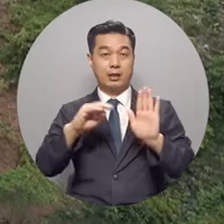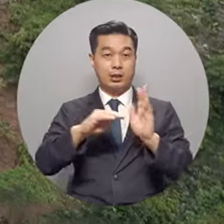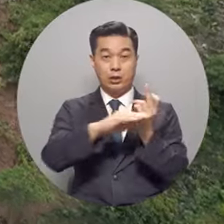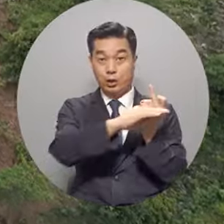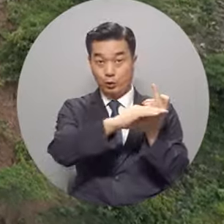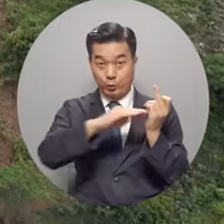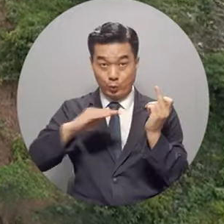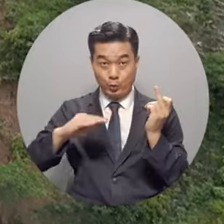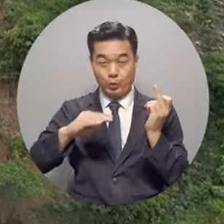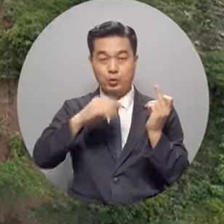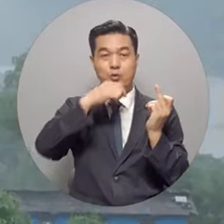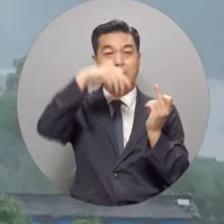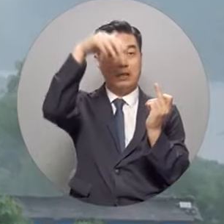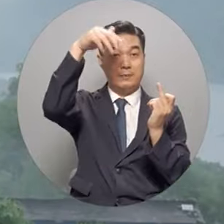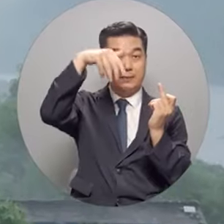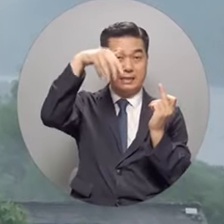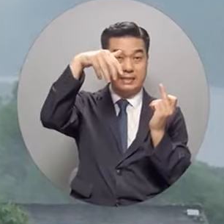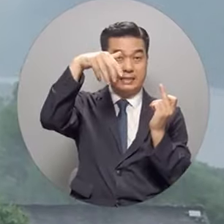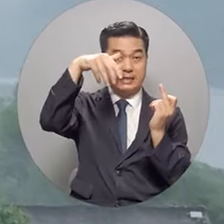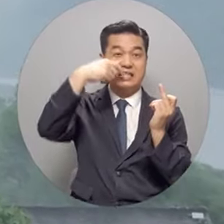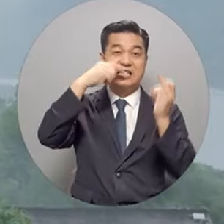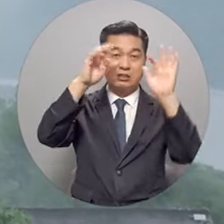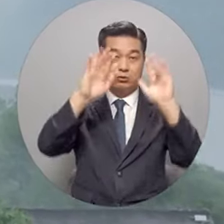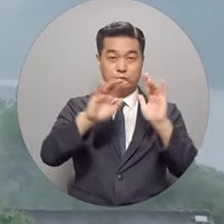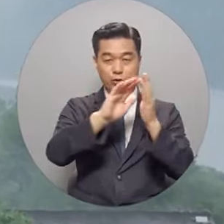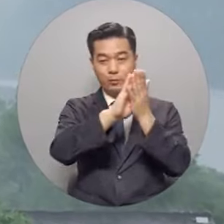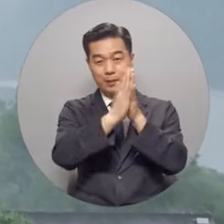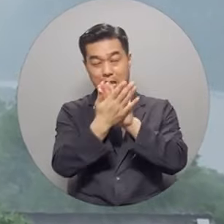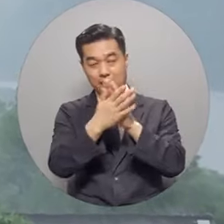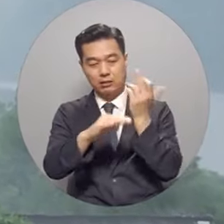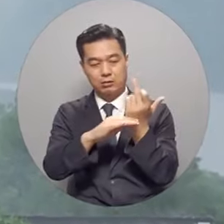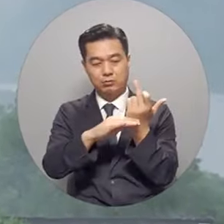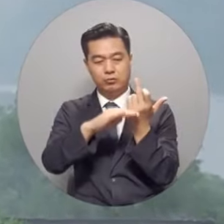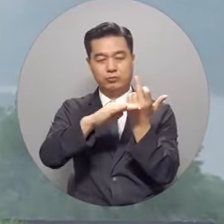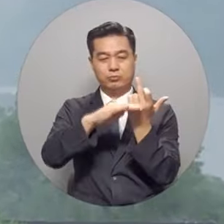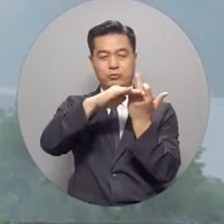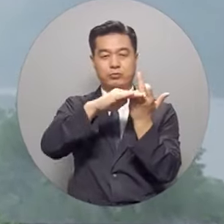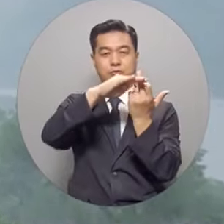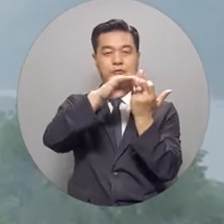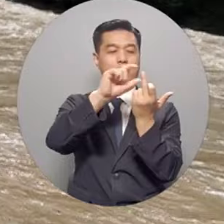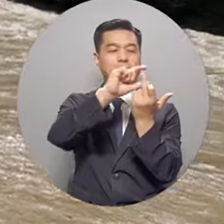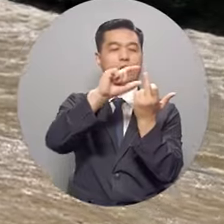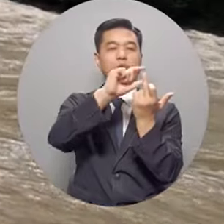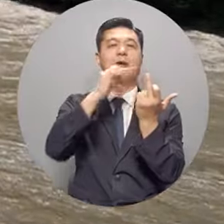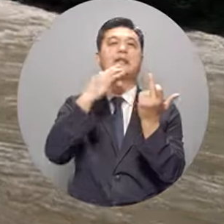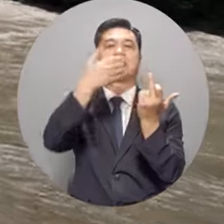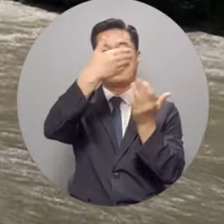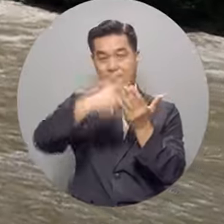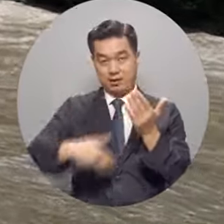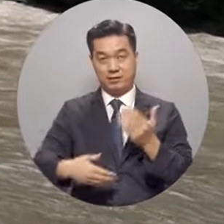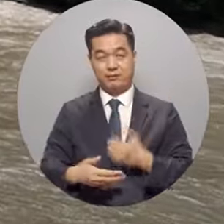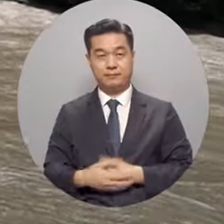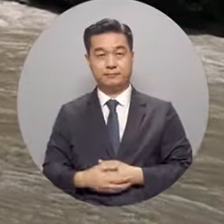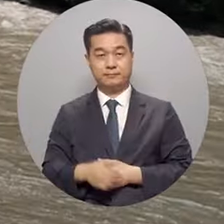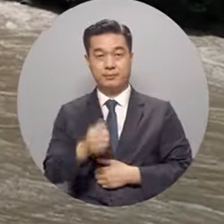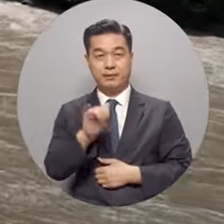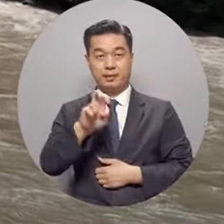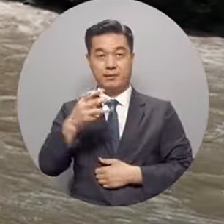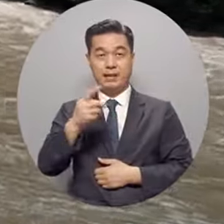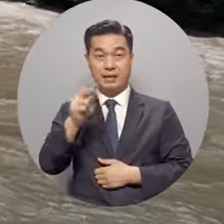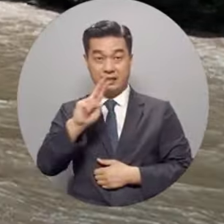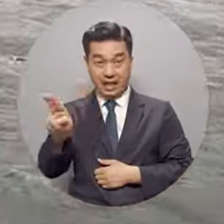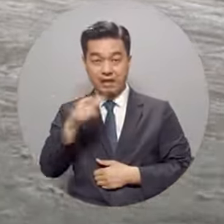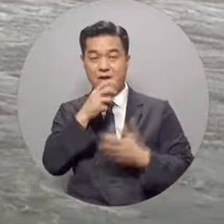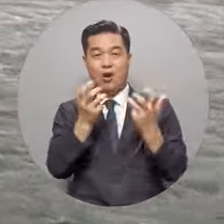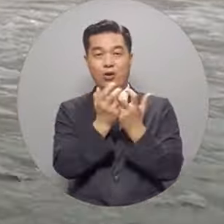눈으로 바뀌는 지점을 연결한 선이 점점 산 위쪽으로 올라가고 있는 겁니다. 히말라야 빙하마저 녹으면서